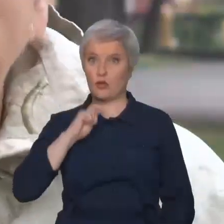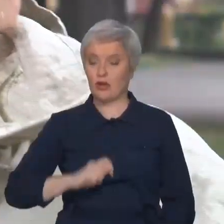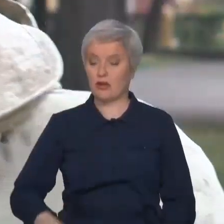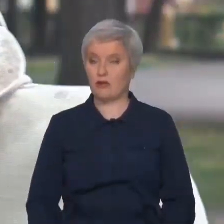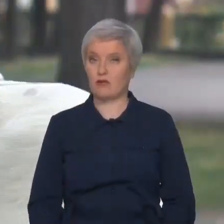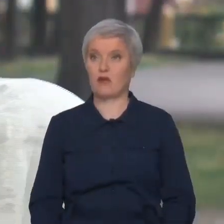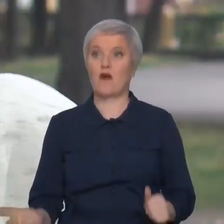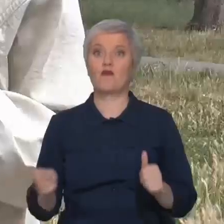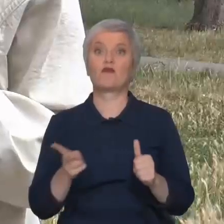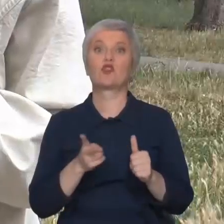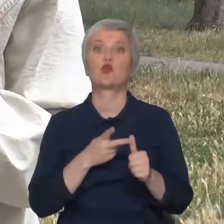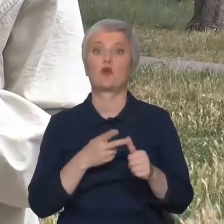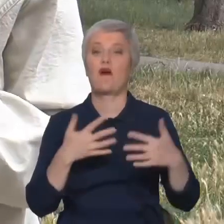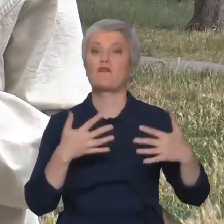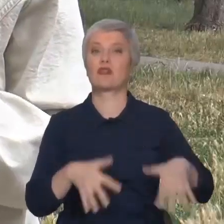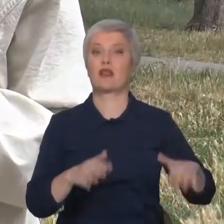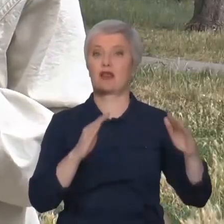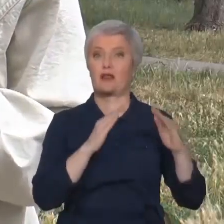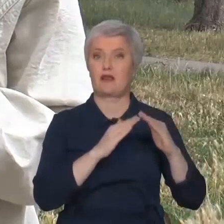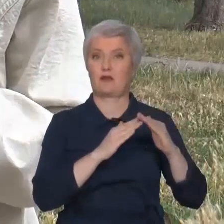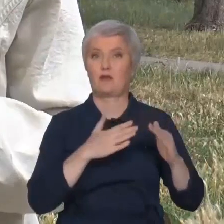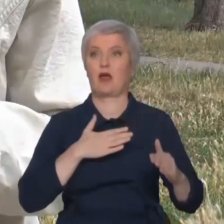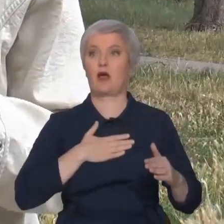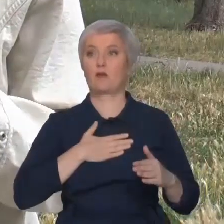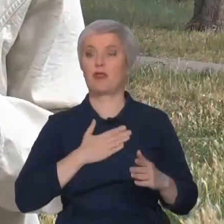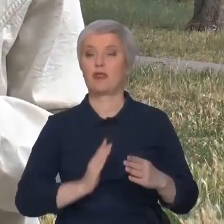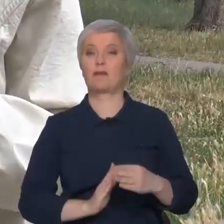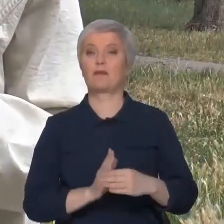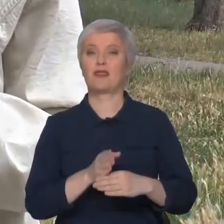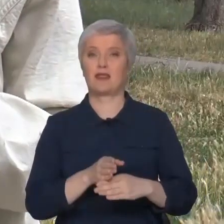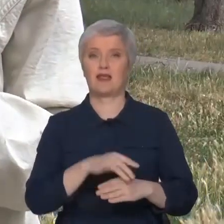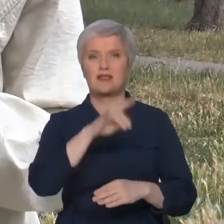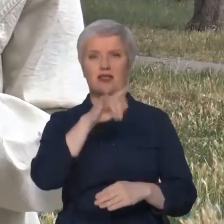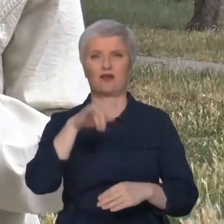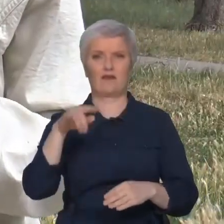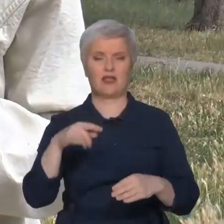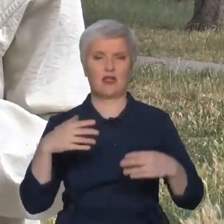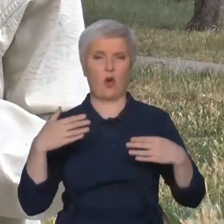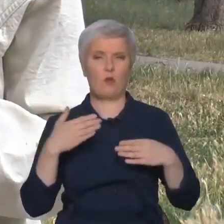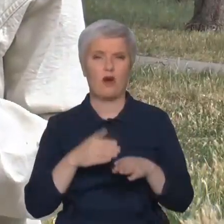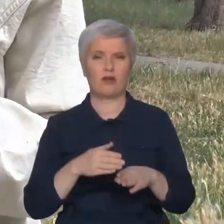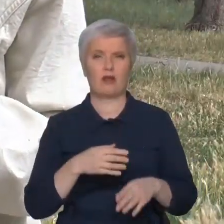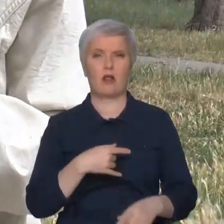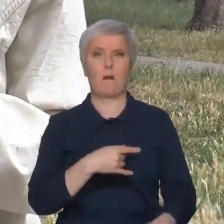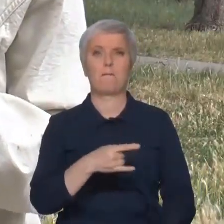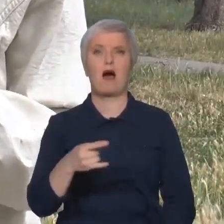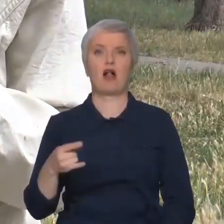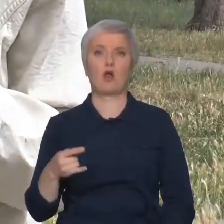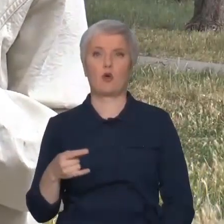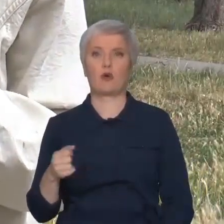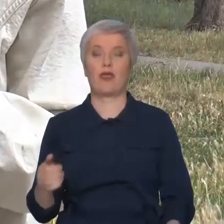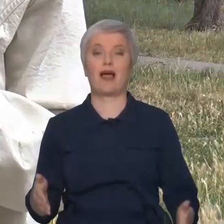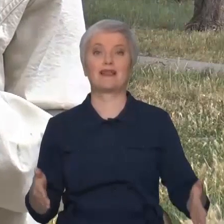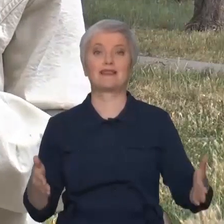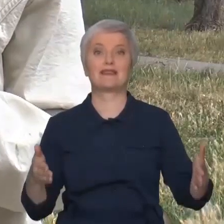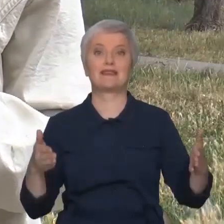Вдруге втратила дім. Мій під'їзд, вікна повилітали, балкон, а